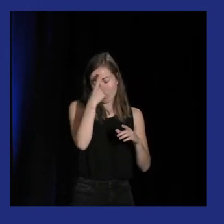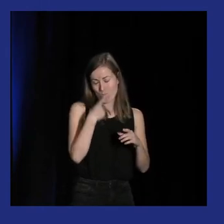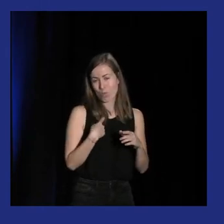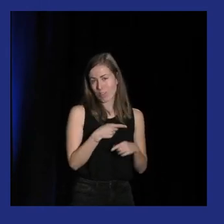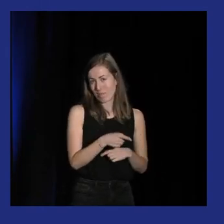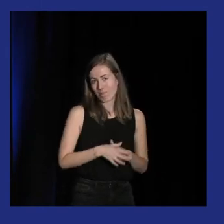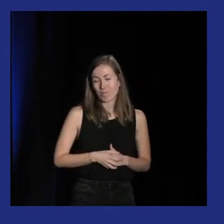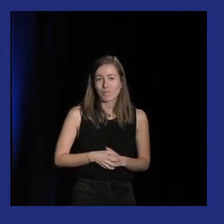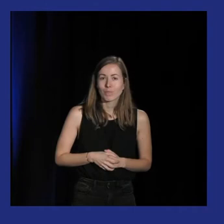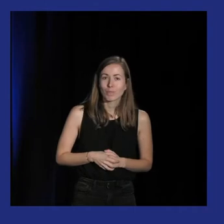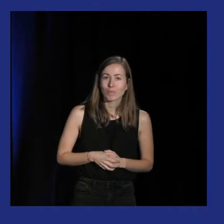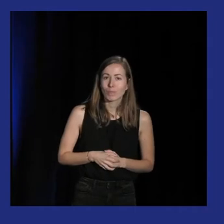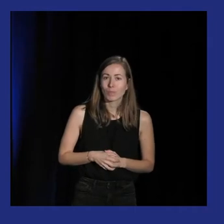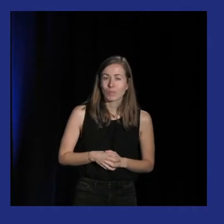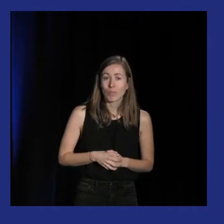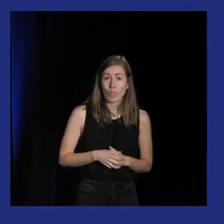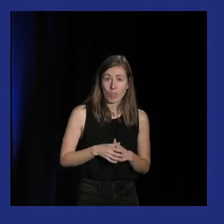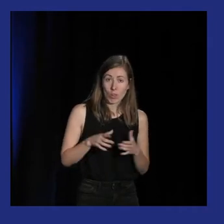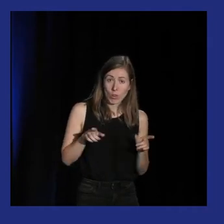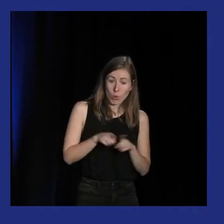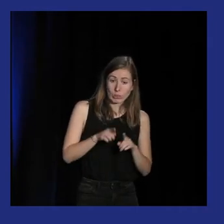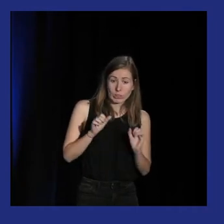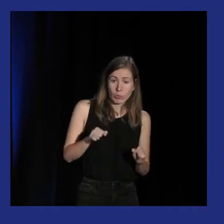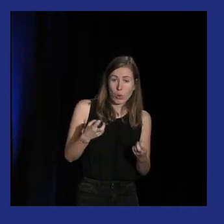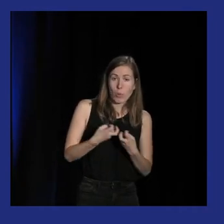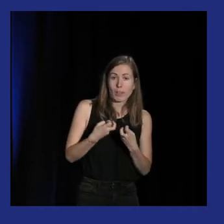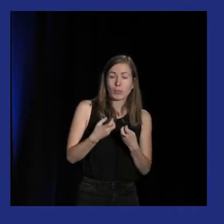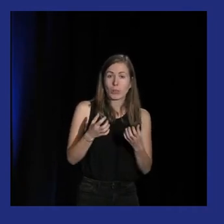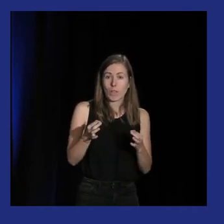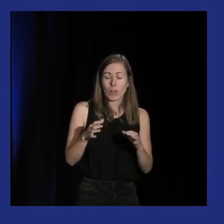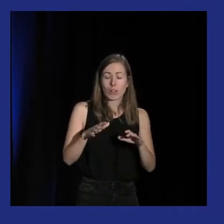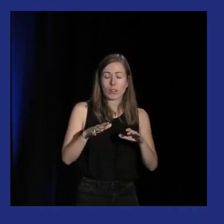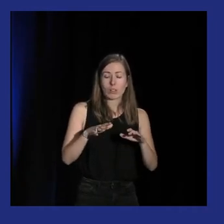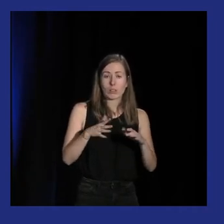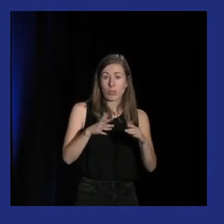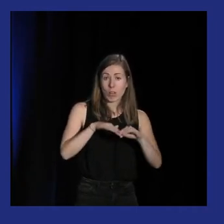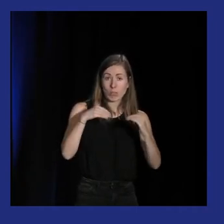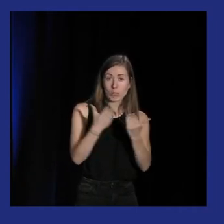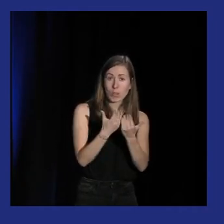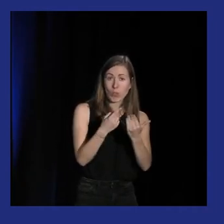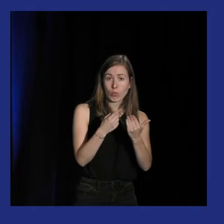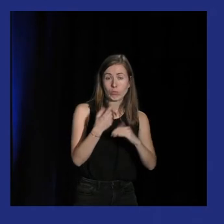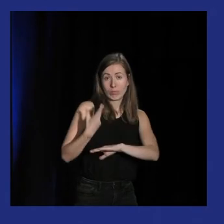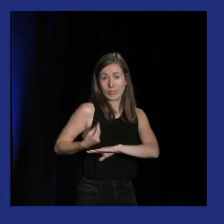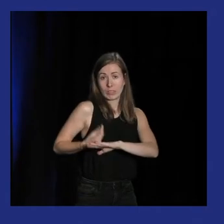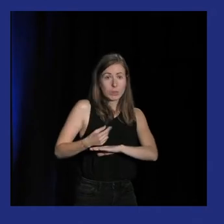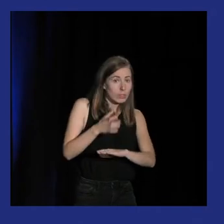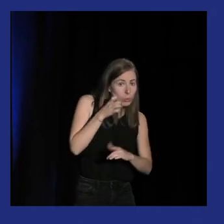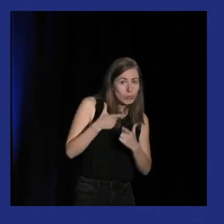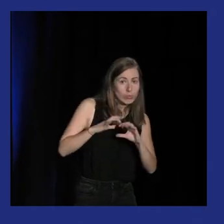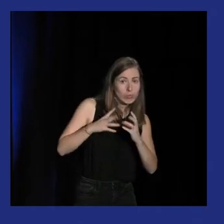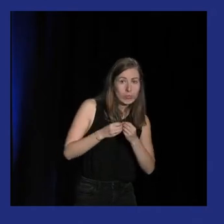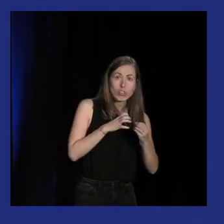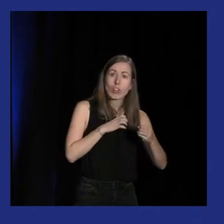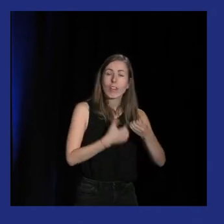axe et une possibilité de de développement via les plateformes de streaming aujourd'hui via les playlists qui permettent aussi de de